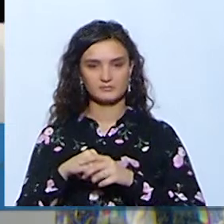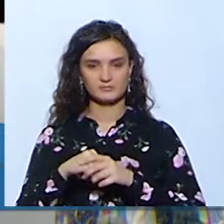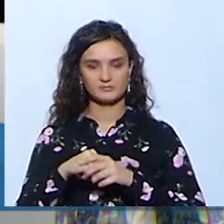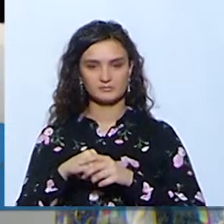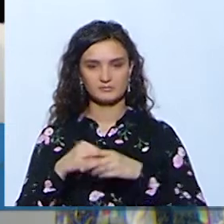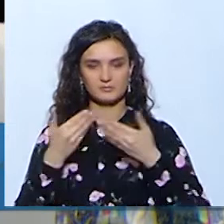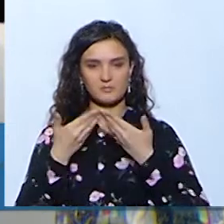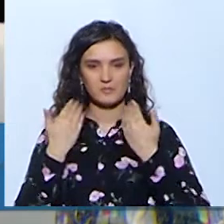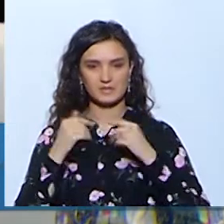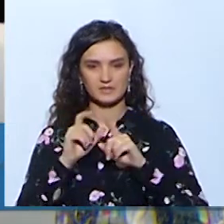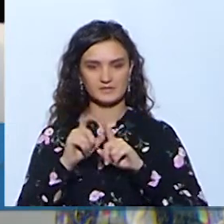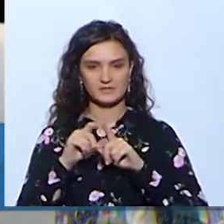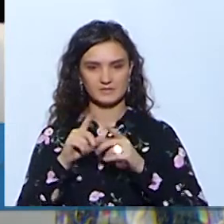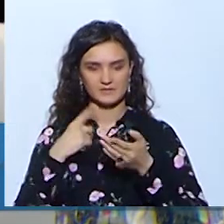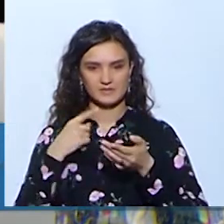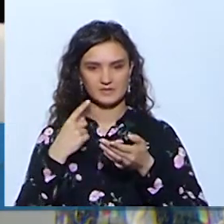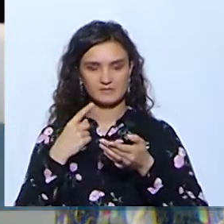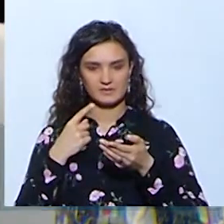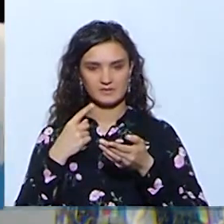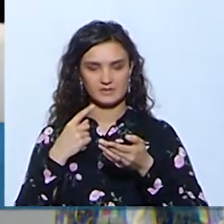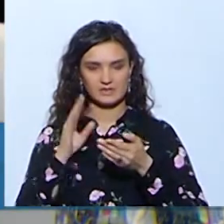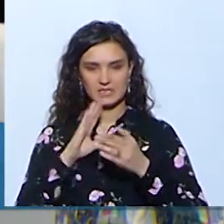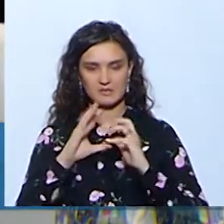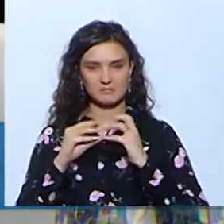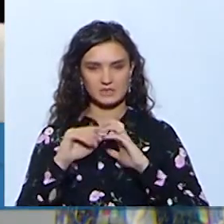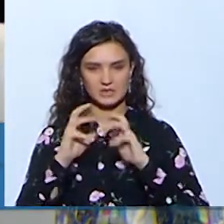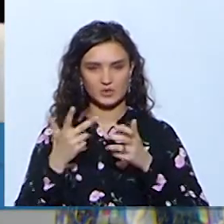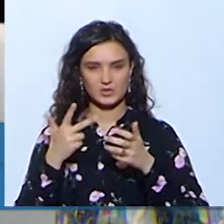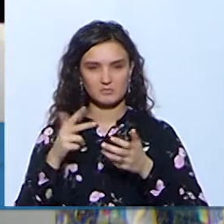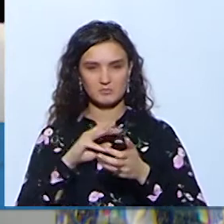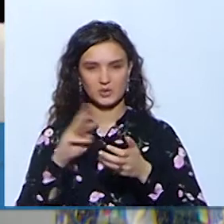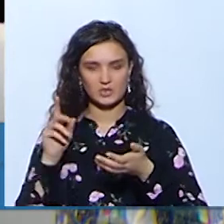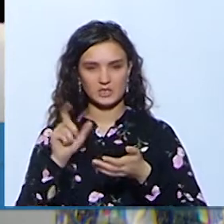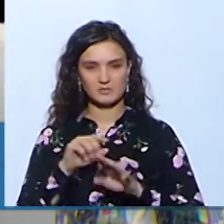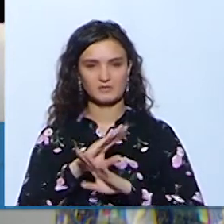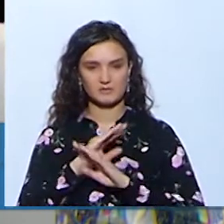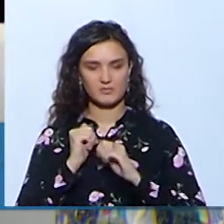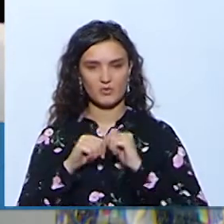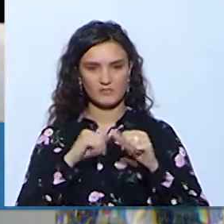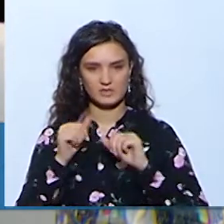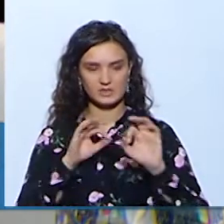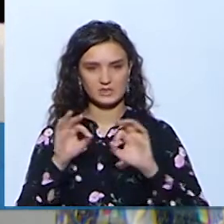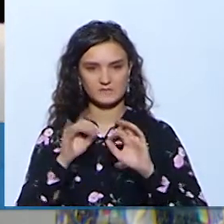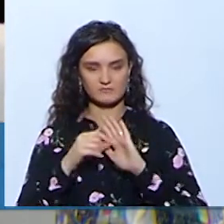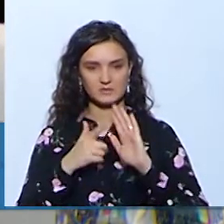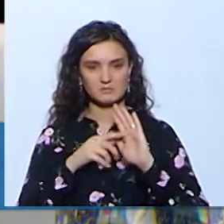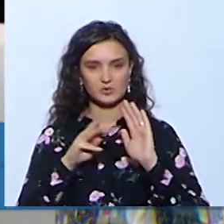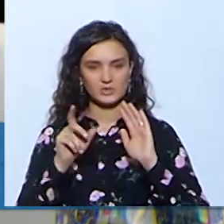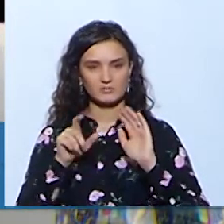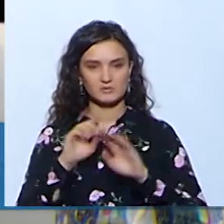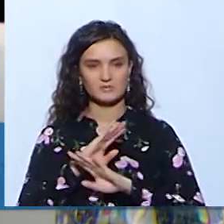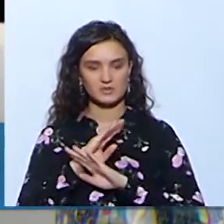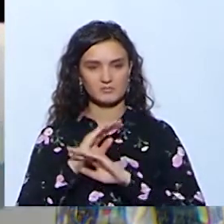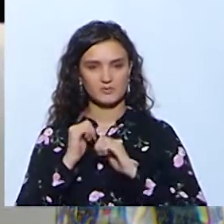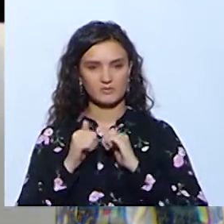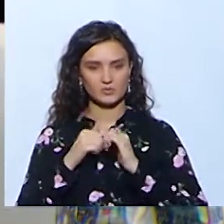მარტივ სტატისტიკას ვიტყვი. დედამიწაზე 30 მილიონი ადამიანი ხვდება ყოველ წელიწად, 17 მილიონი ადამიანი ხვდება ყოველ